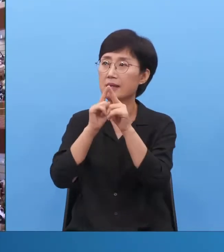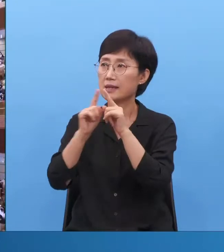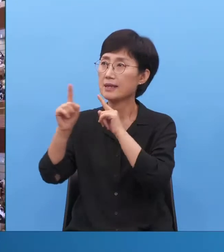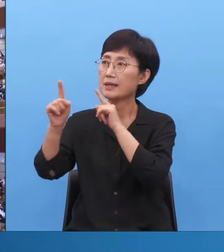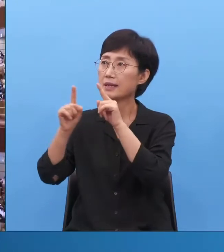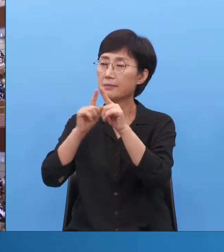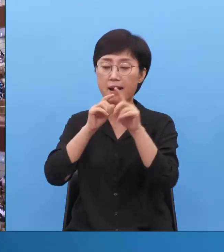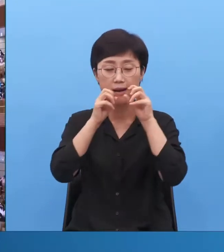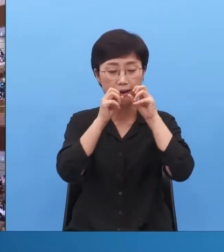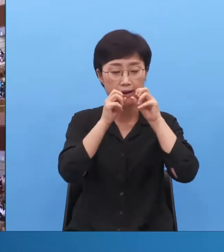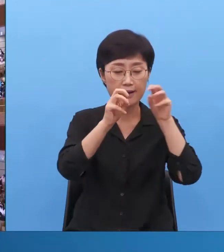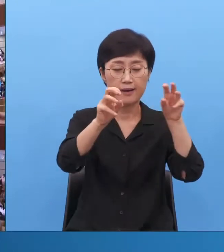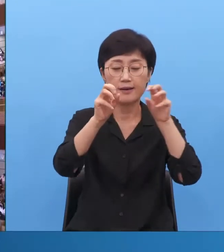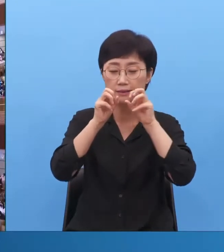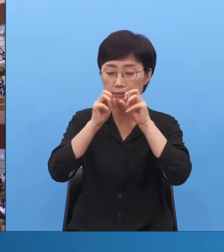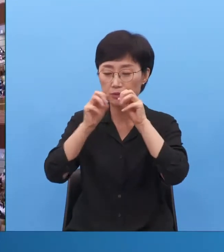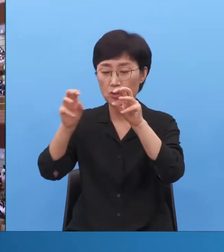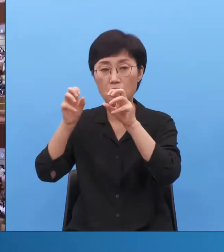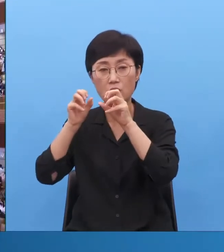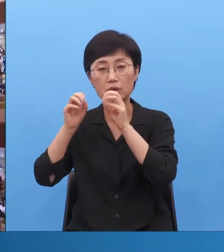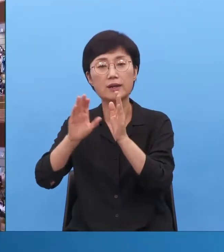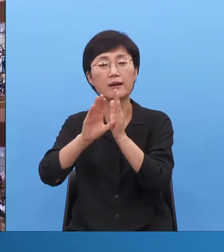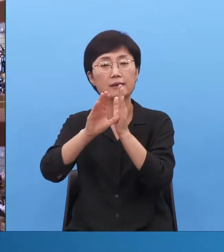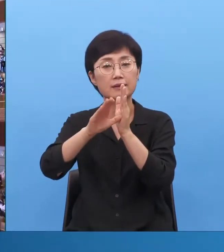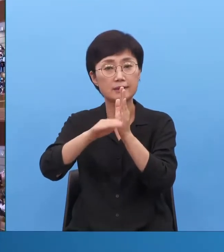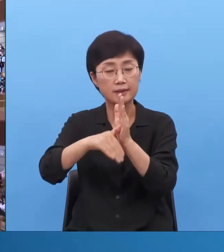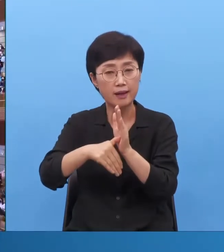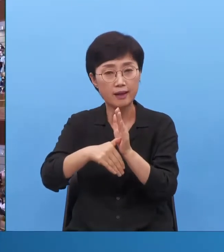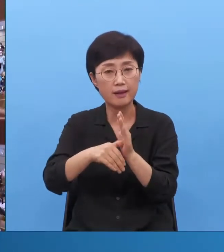기뻐하노라 이 말씀 전할